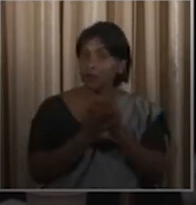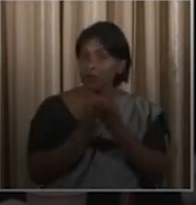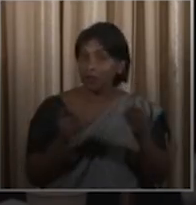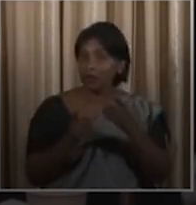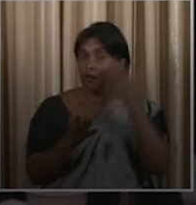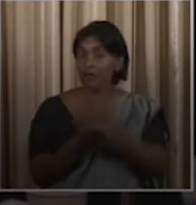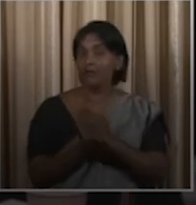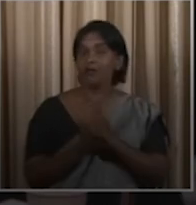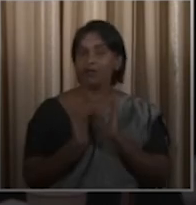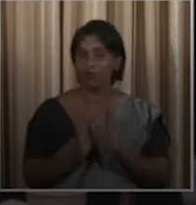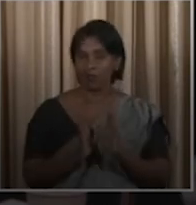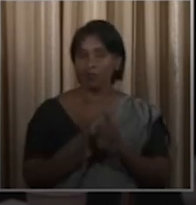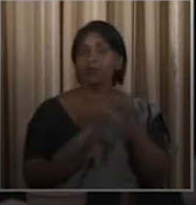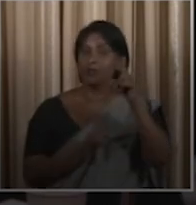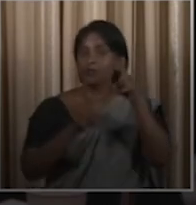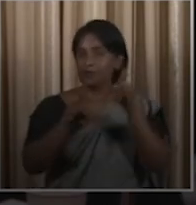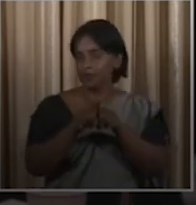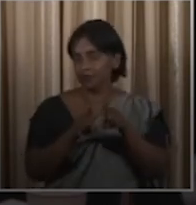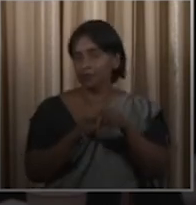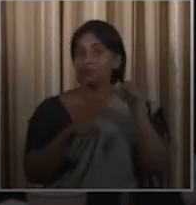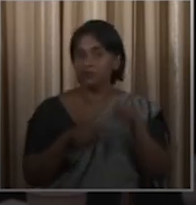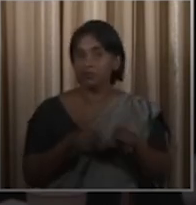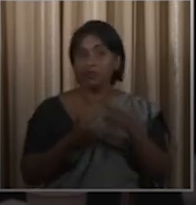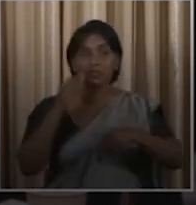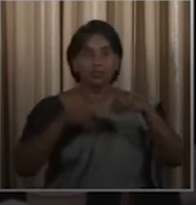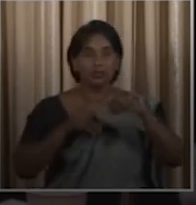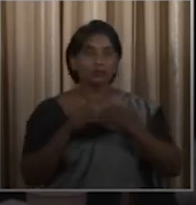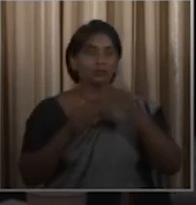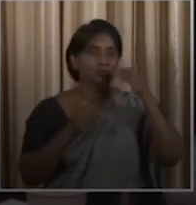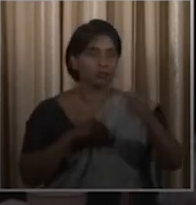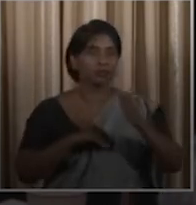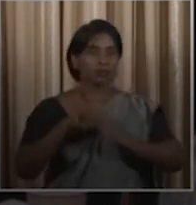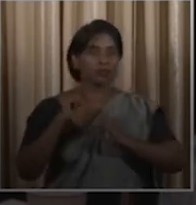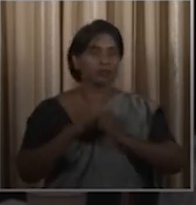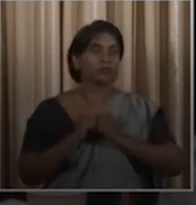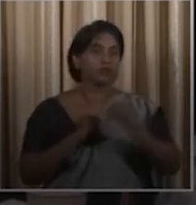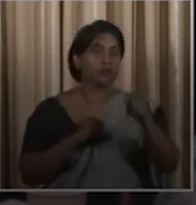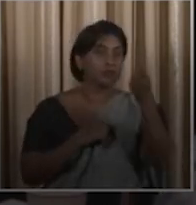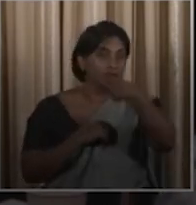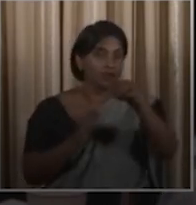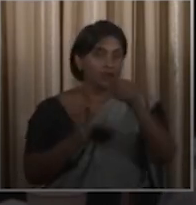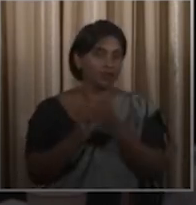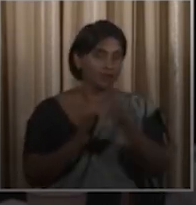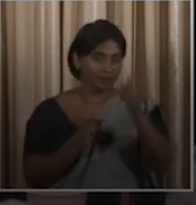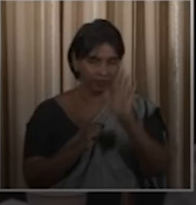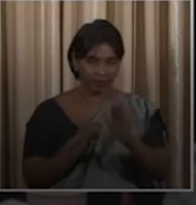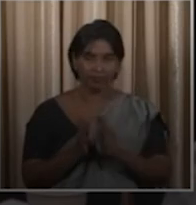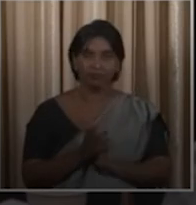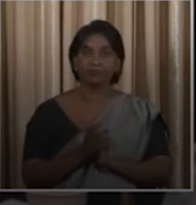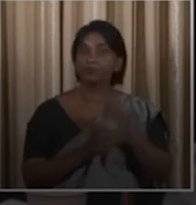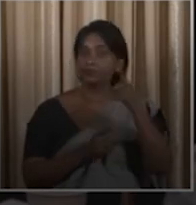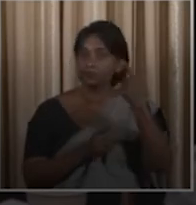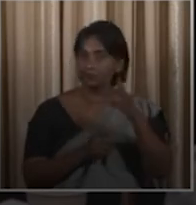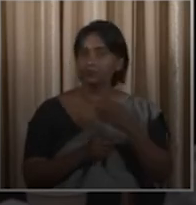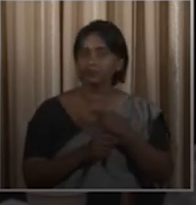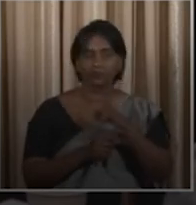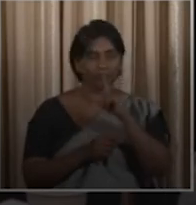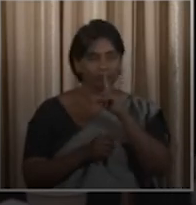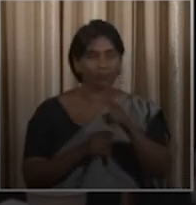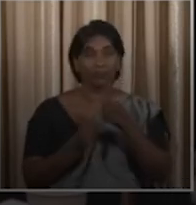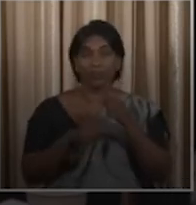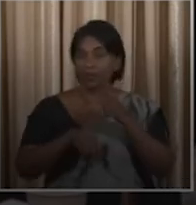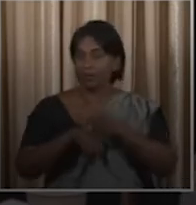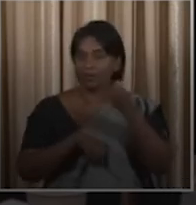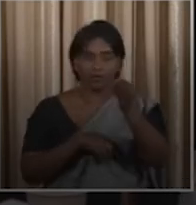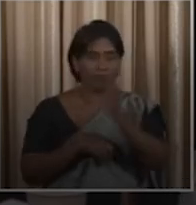නිසා තමයි මේ ඡන්ද කල්දැමීමේ මේ ක්‍රියාදාමයට තමුන්වහන්සේලා අවතීර්ණ වෙලා තිබෙන්නේ. ඒ නිසා මම කියන්නේ මේකට ඉඩ දෙන්න එපා.